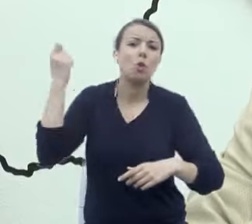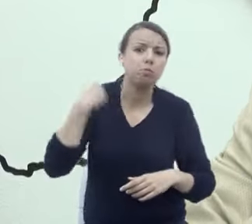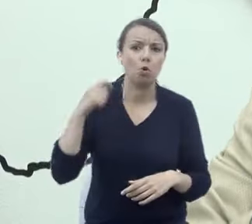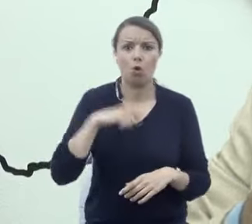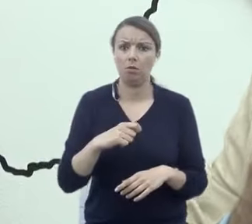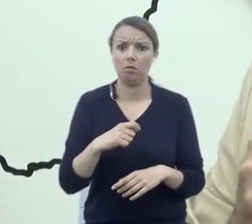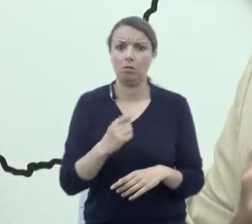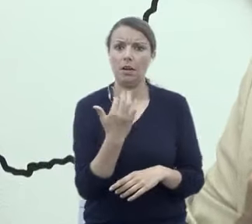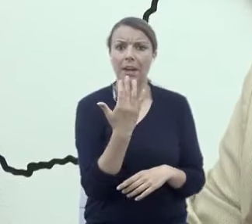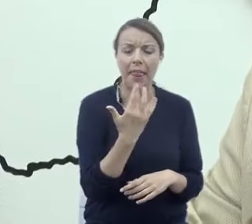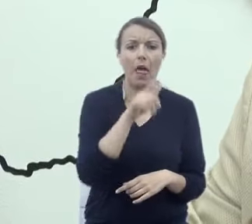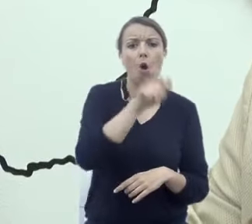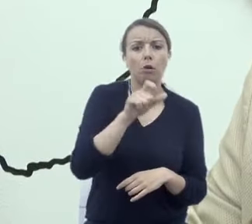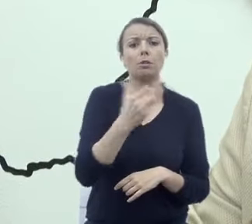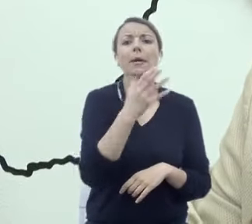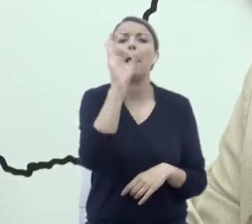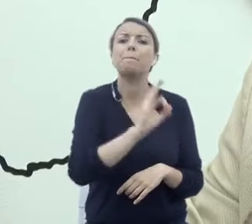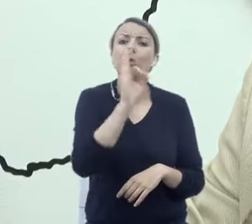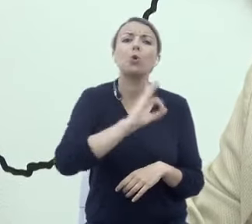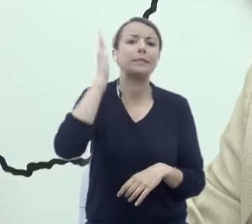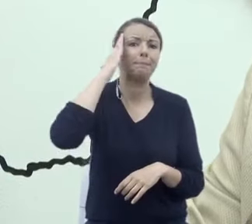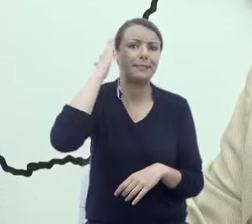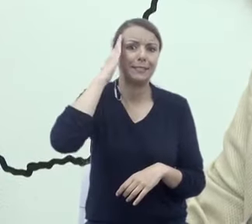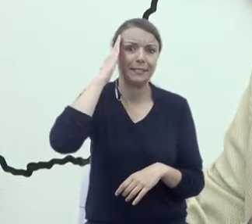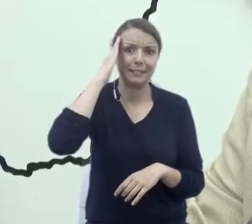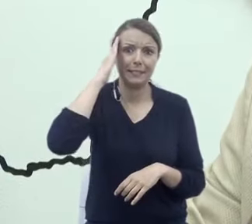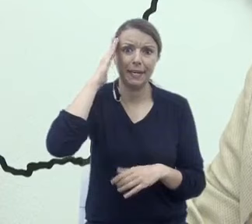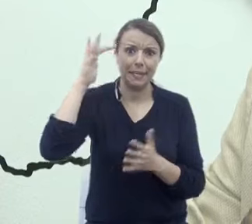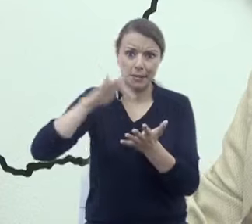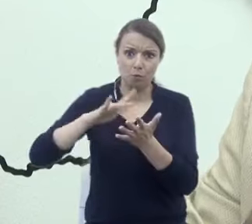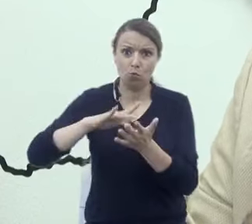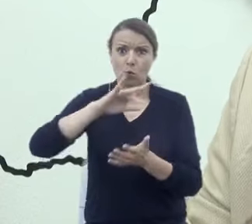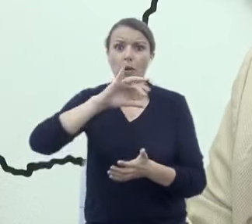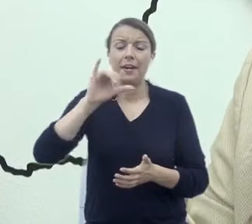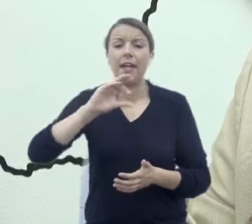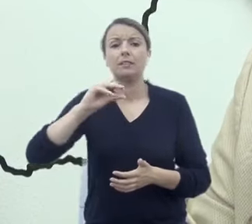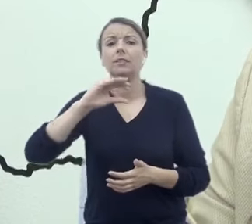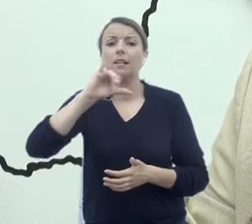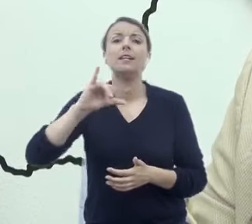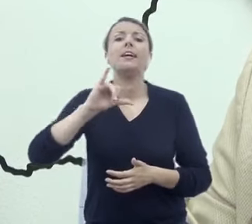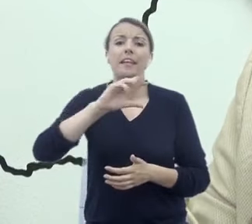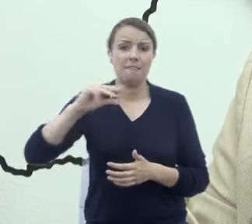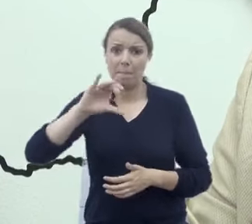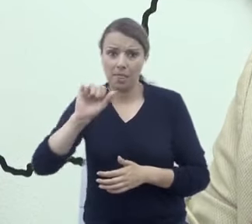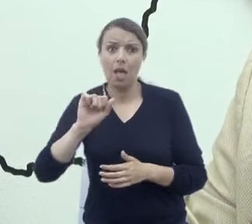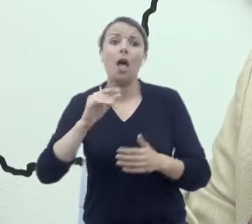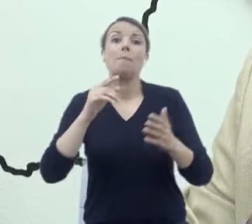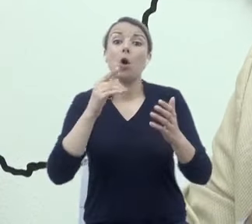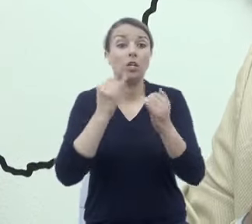osobach, o jakim procencie mieszkańców mówimy, bo jeżeli jest w świadomości mieszkańców